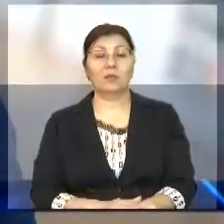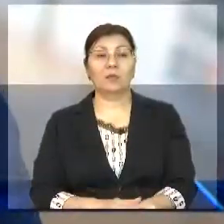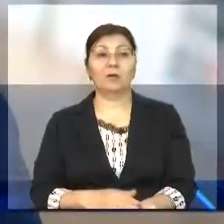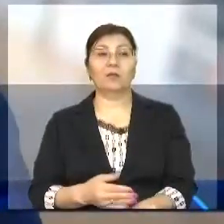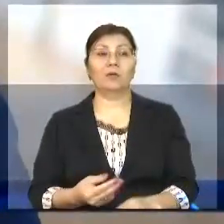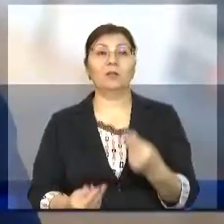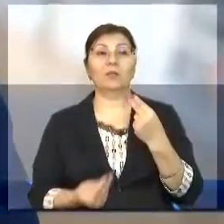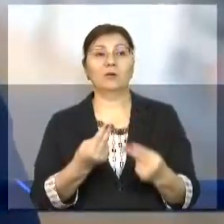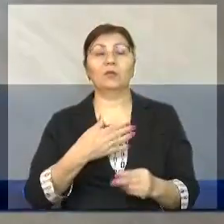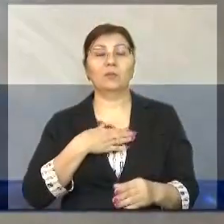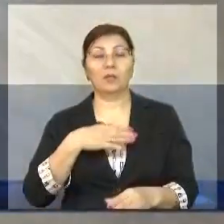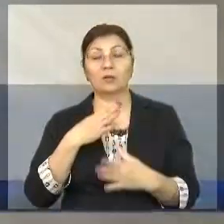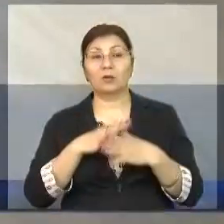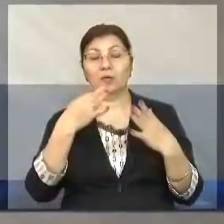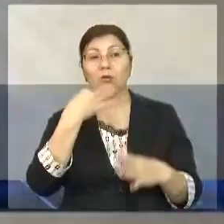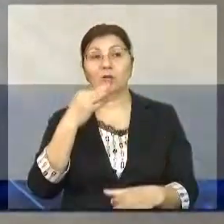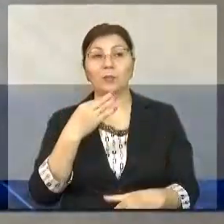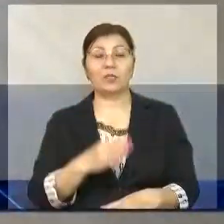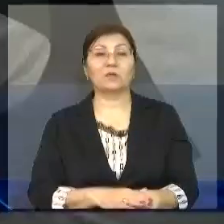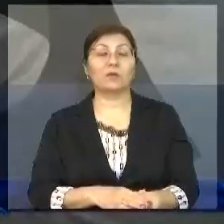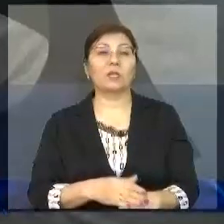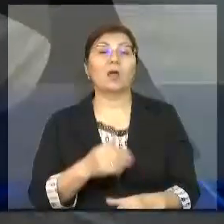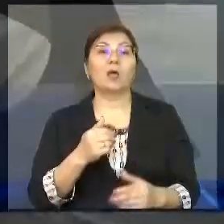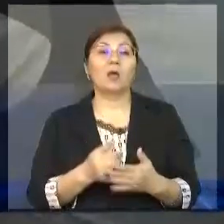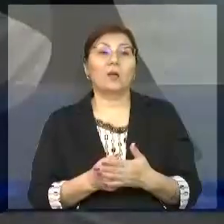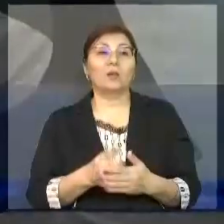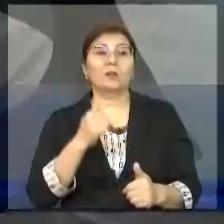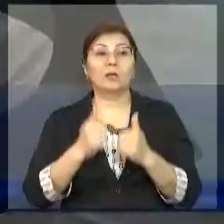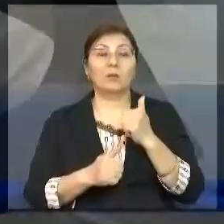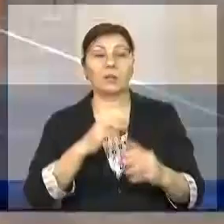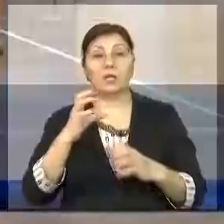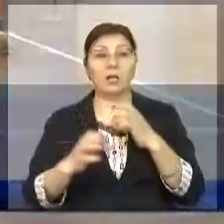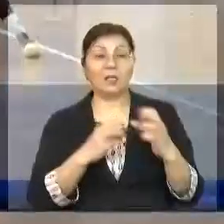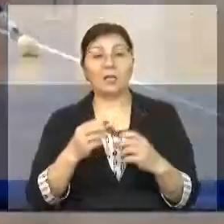өзіме үлкен опыт деп ойлаймын. Айта кеткен жөн, тартысты бәсекеде халықаралық деңгейдегі